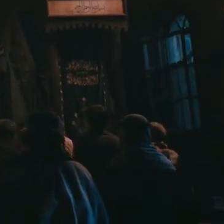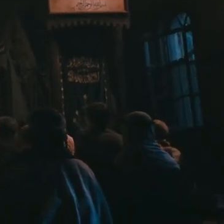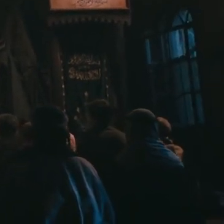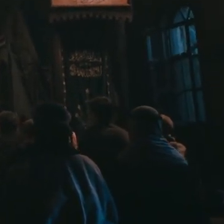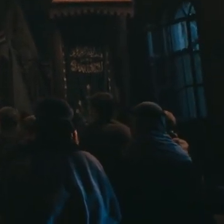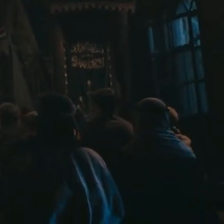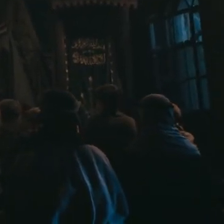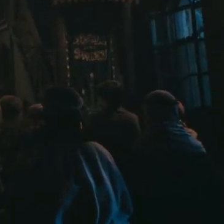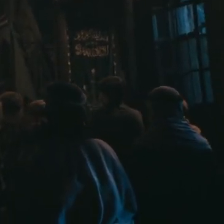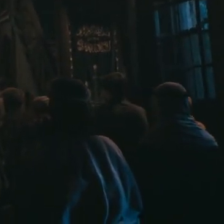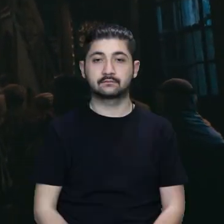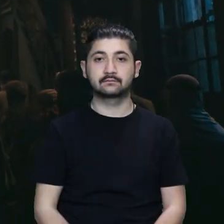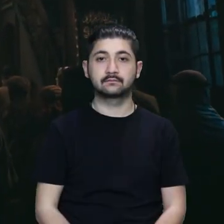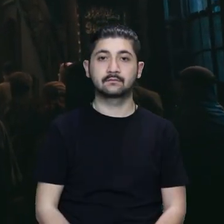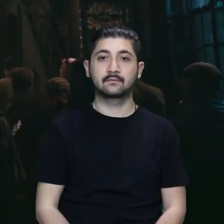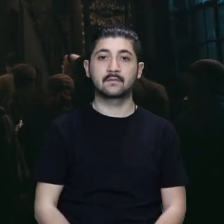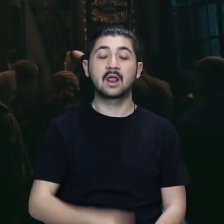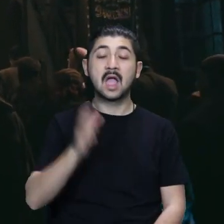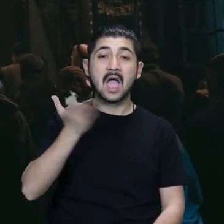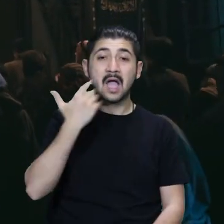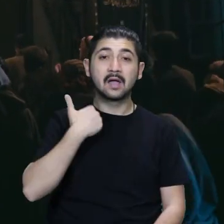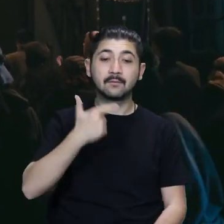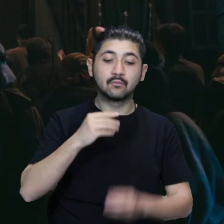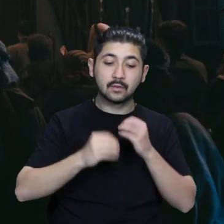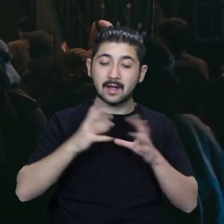Ey münacatımızı duyan Allah'ım.